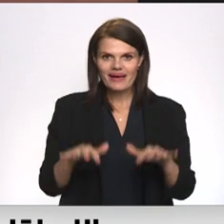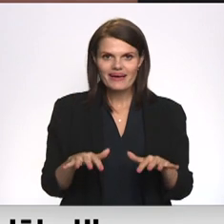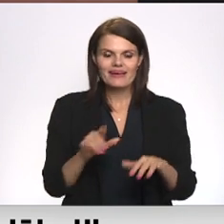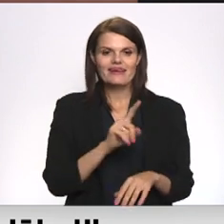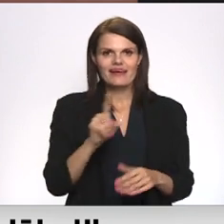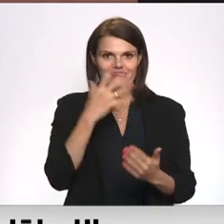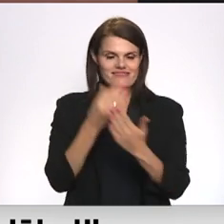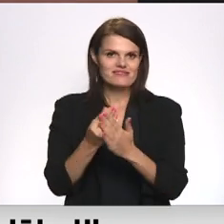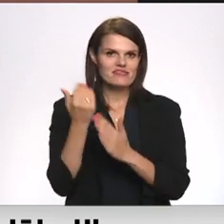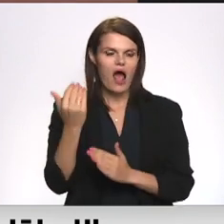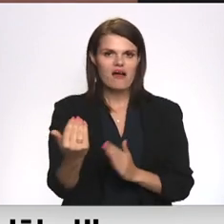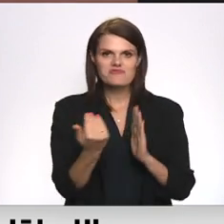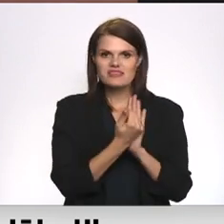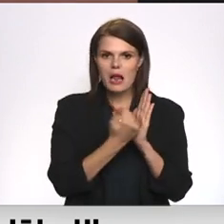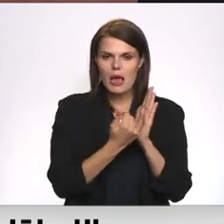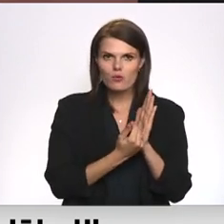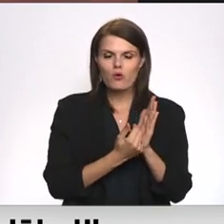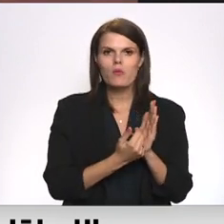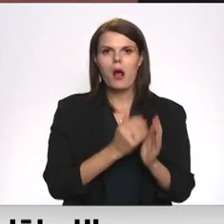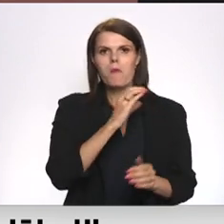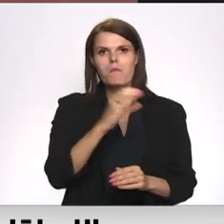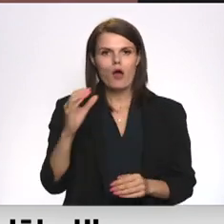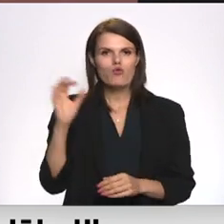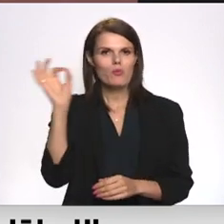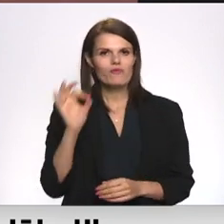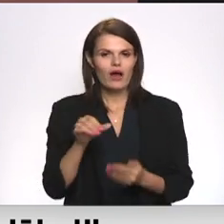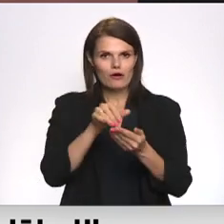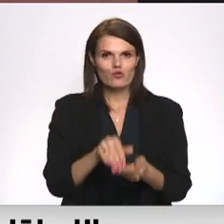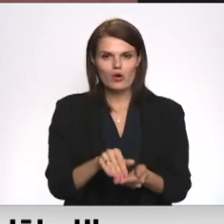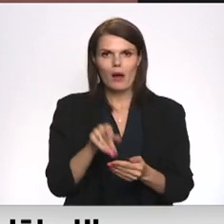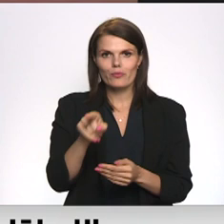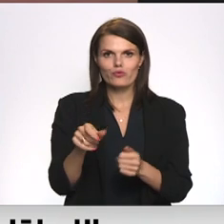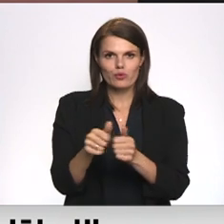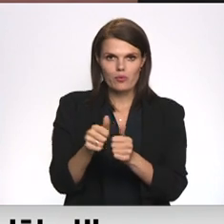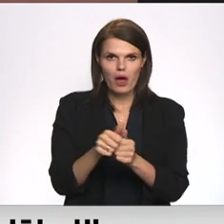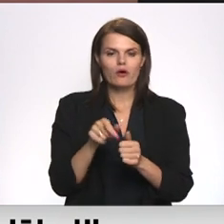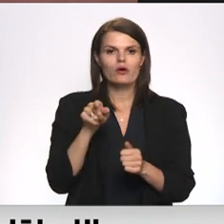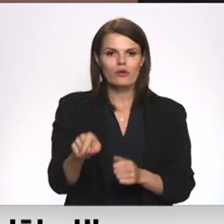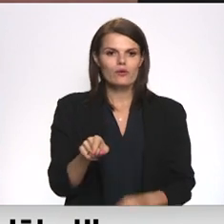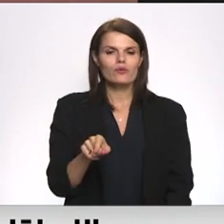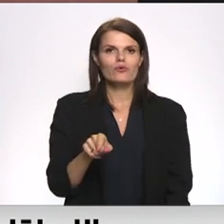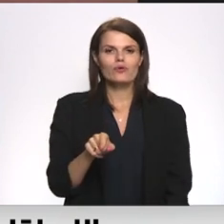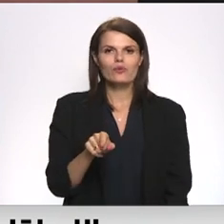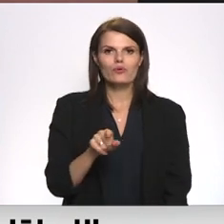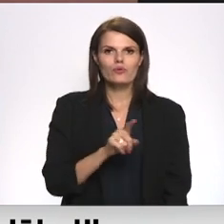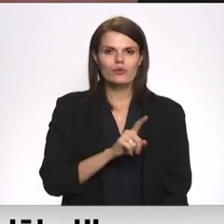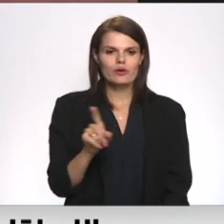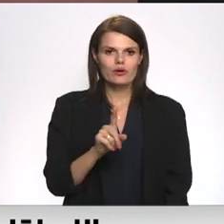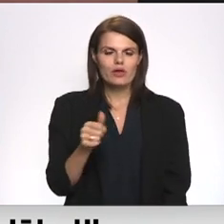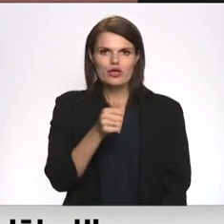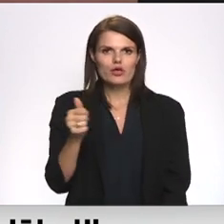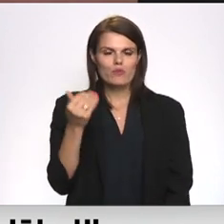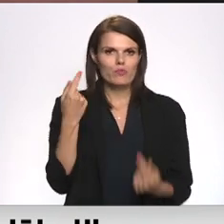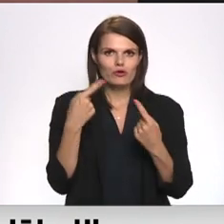ir savs likums, padomju un vācu kapi, kas ir turpat tuvumā. Ir sākā ar īpašiem